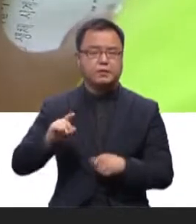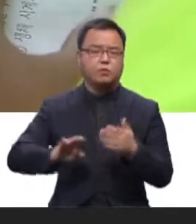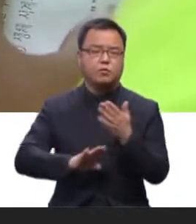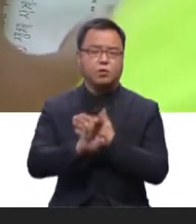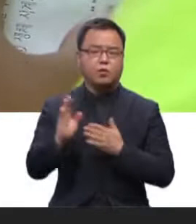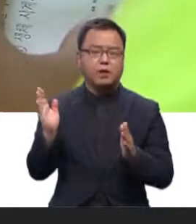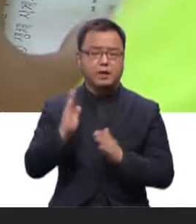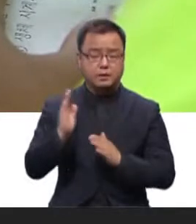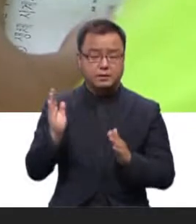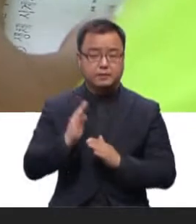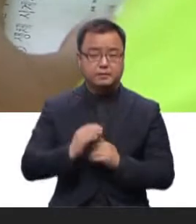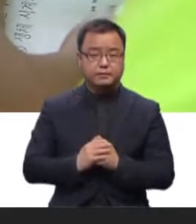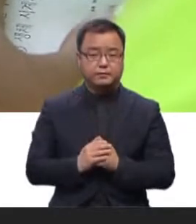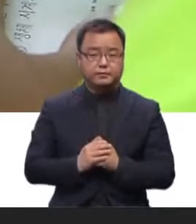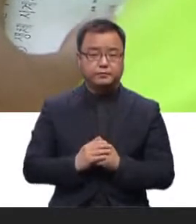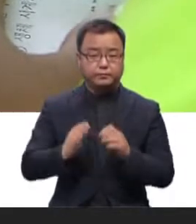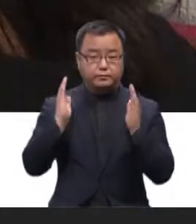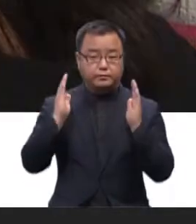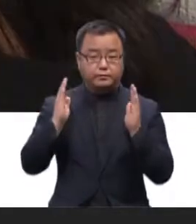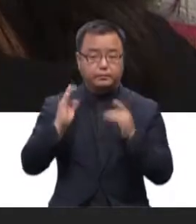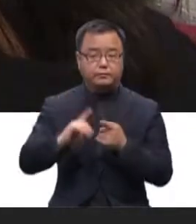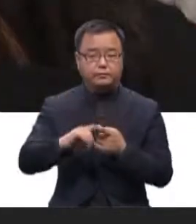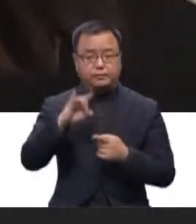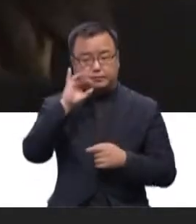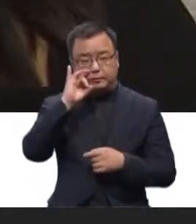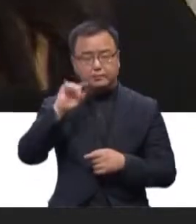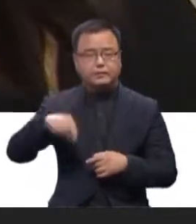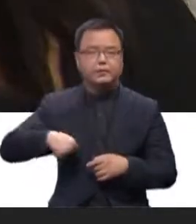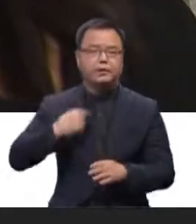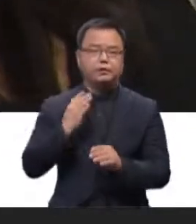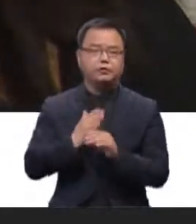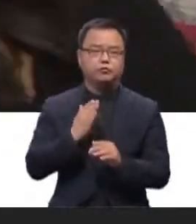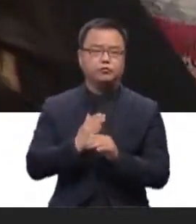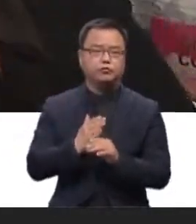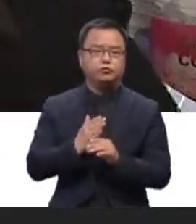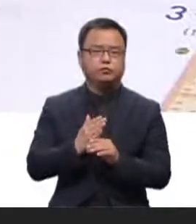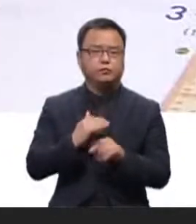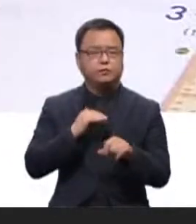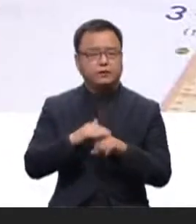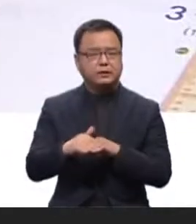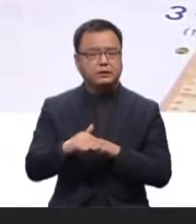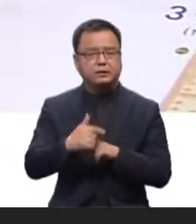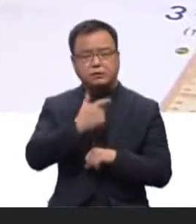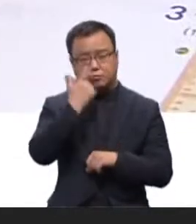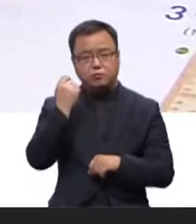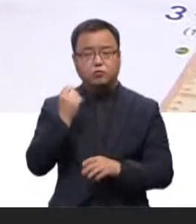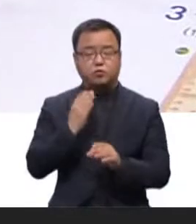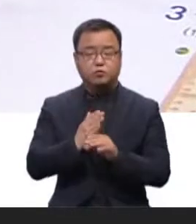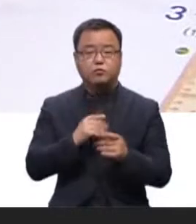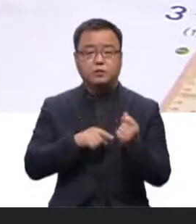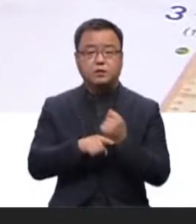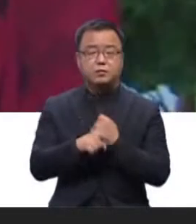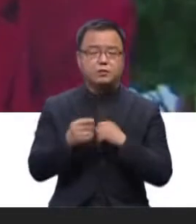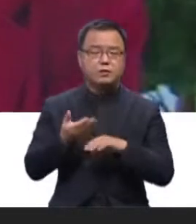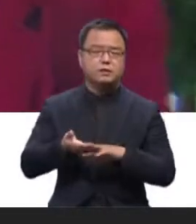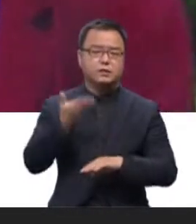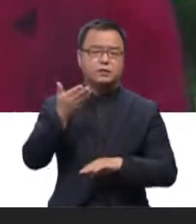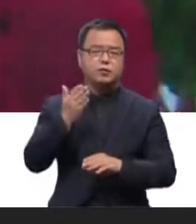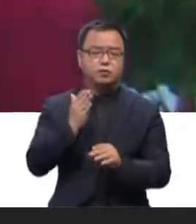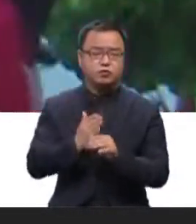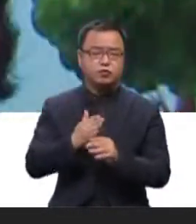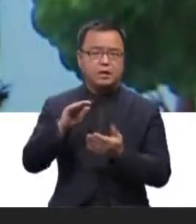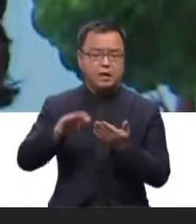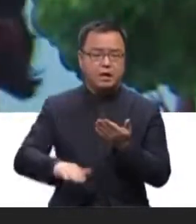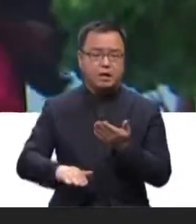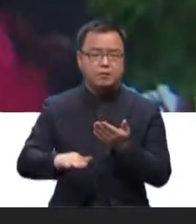학생 같은 경우에는 학습의 흥미와 자기주도성이 떨어지기 때문에 네. 이 상위권, 중하위권 학생들 간의